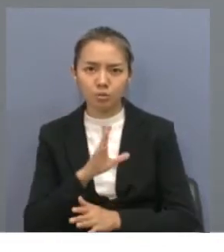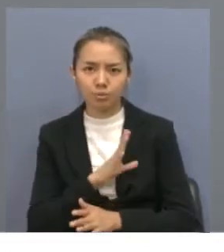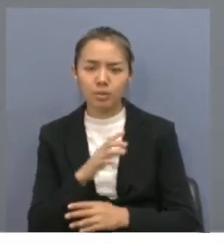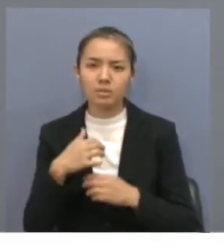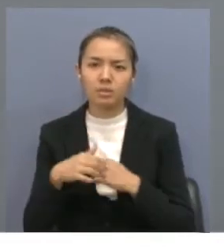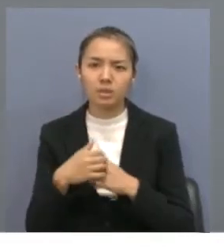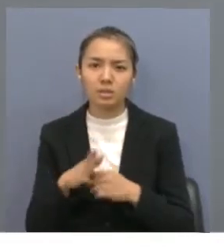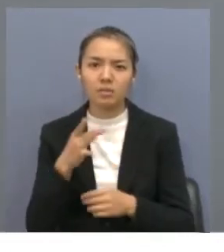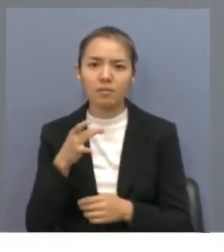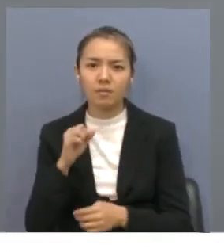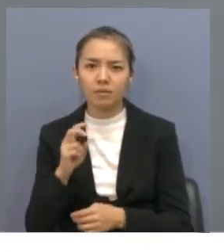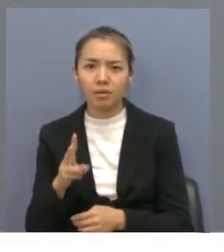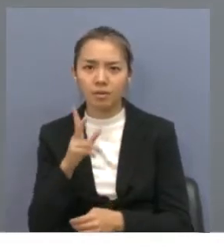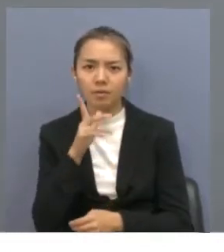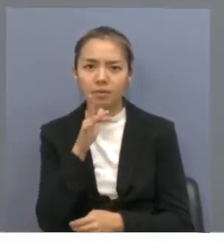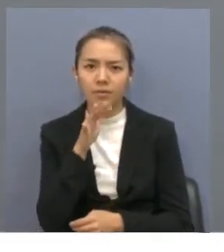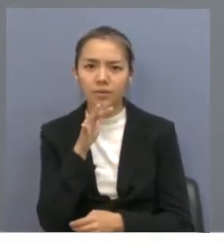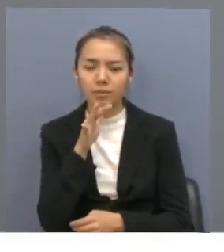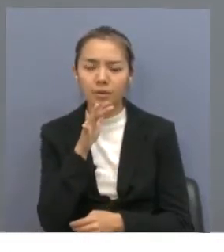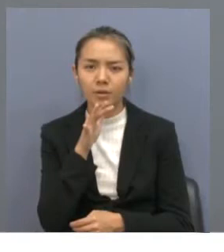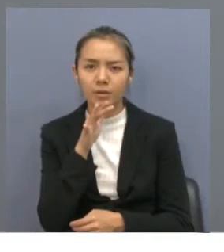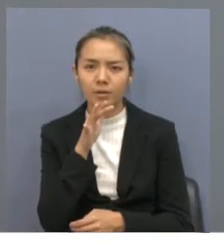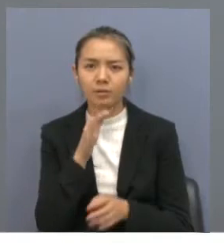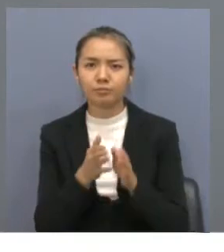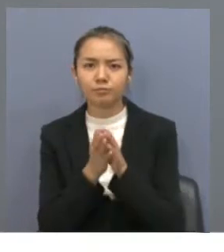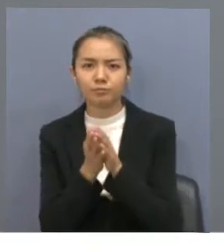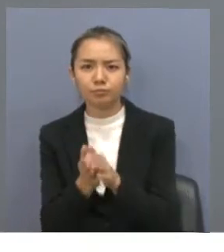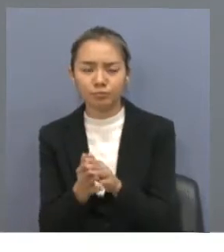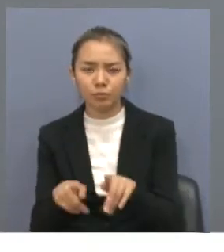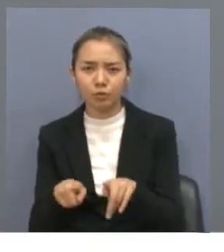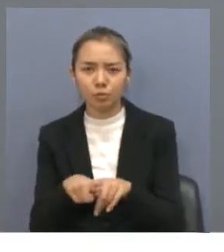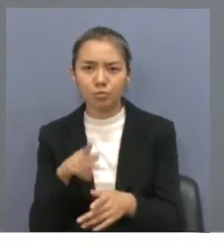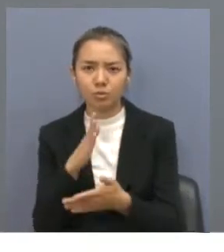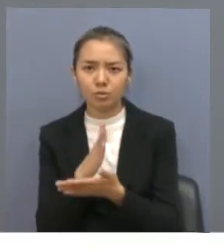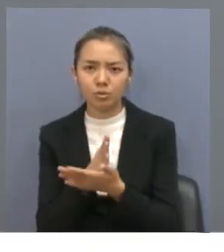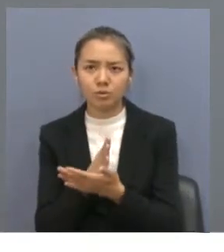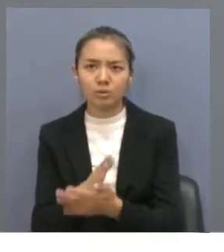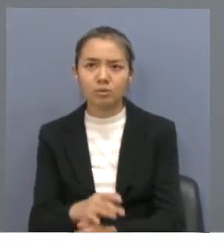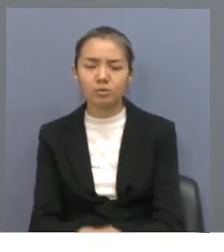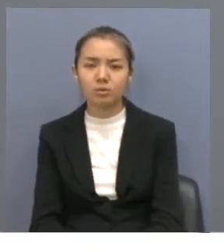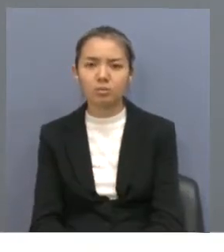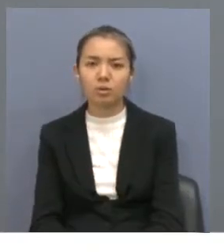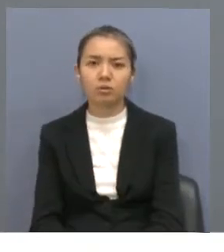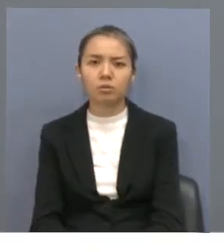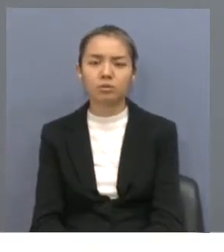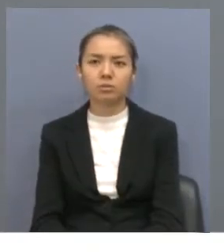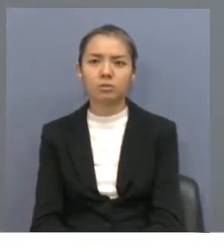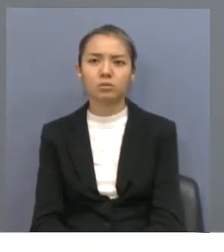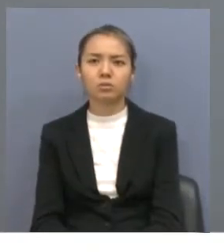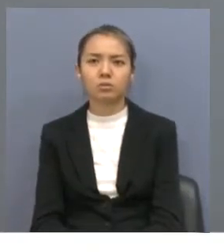орта ғасыр дәуірінде жерлеу орындары анықталды. Жаңа заман өмірінің